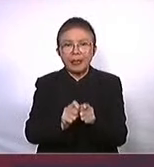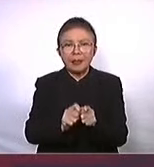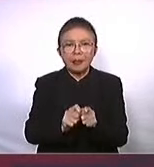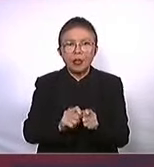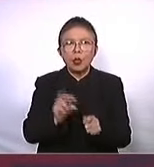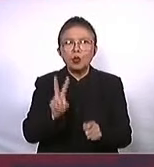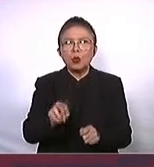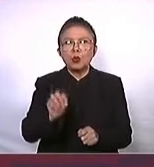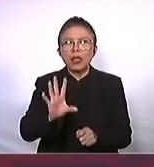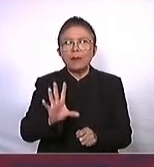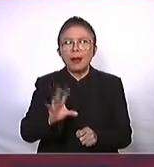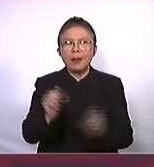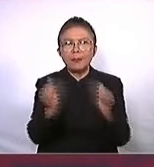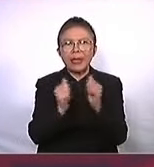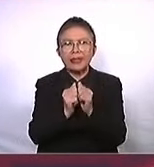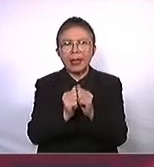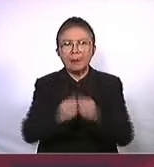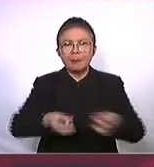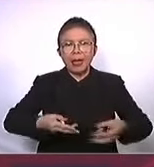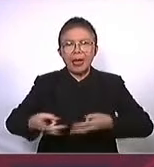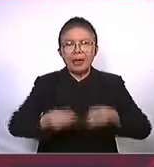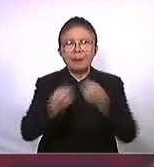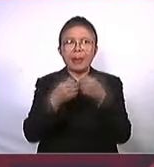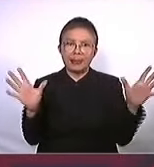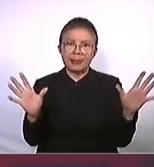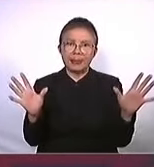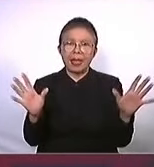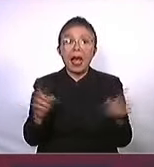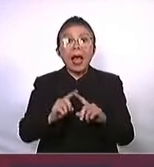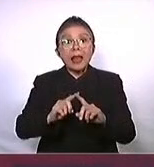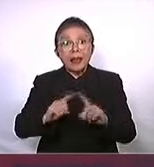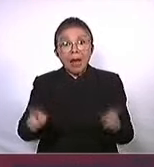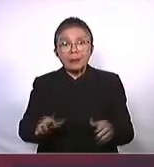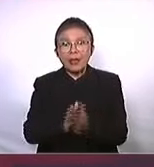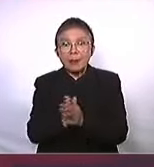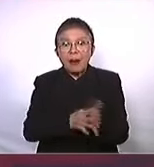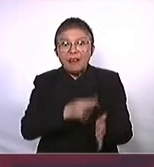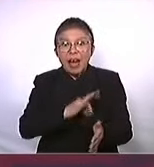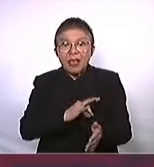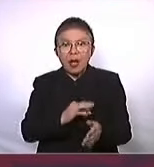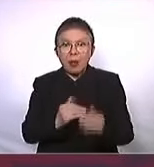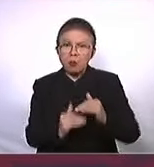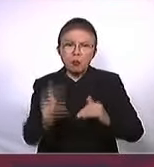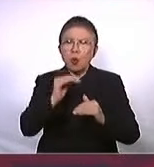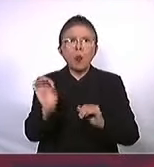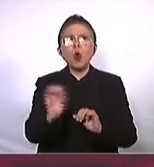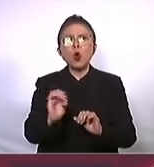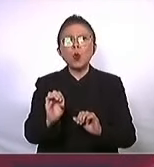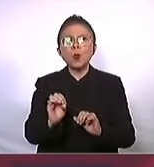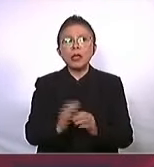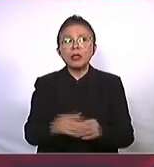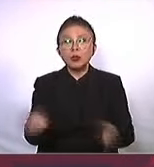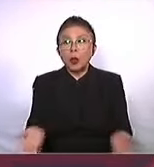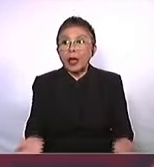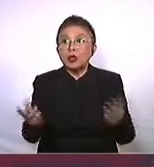dari 25 perjanjian perdagangan bebas. Tetapi pemanfaatannya belum optimal untuk mendorong